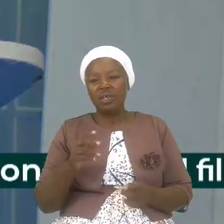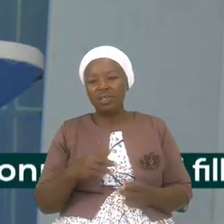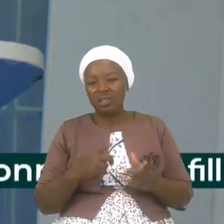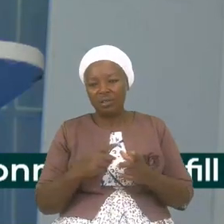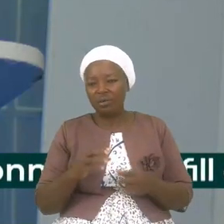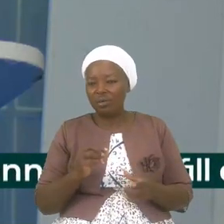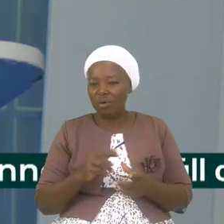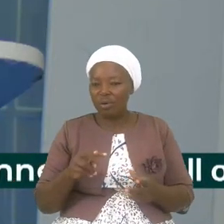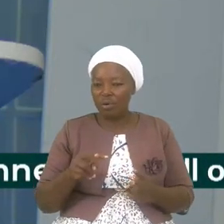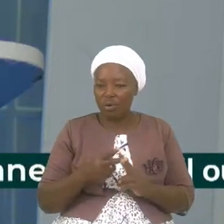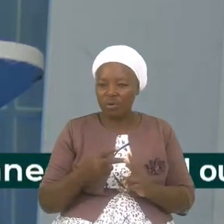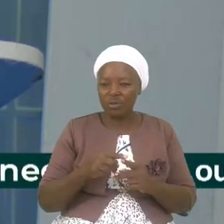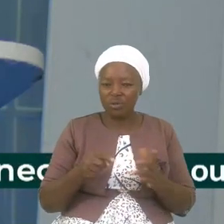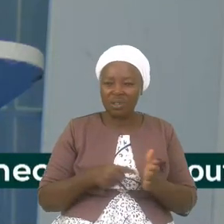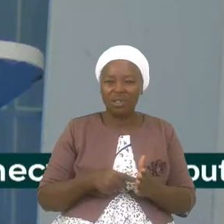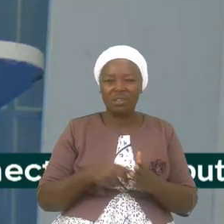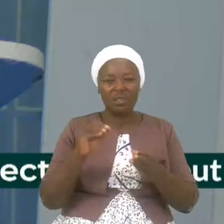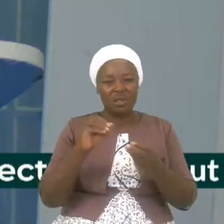Plus 234